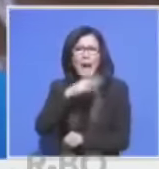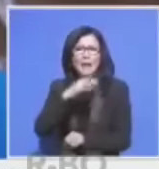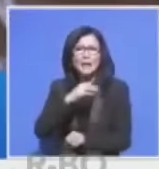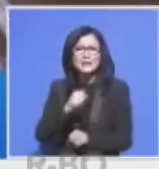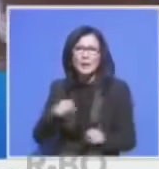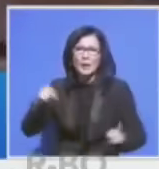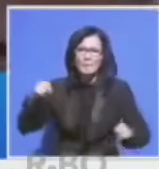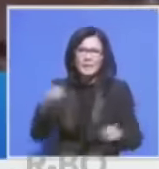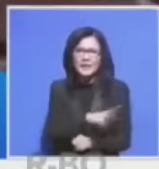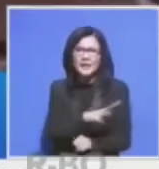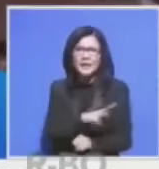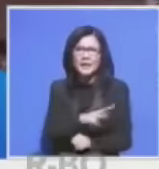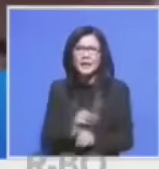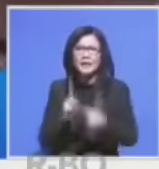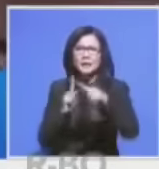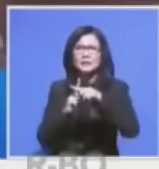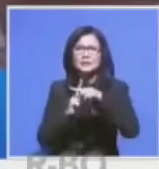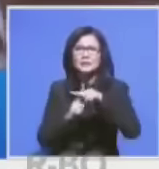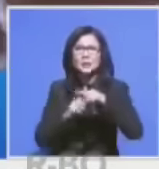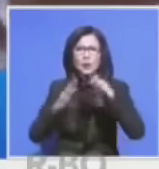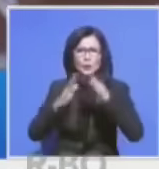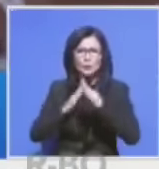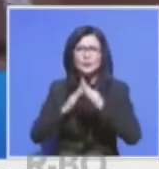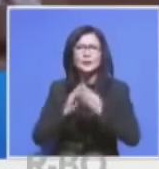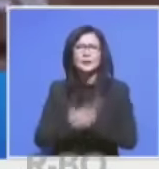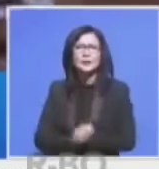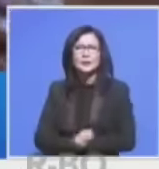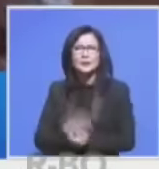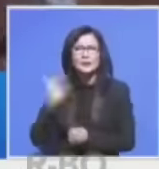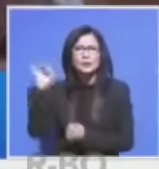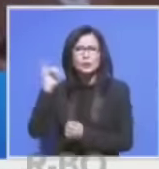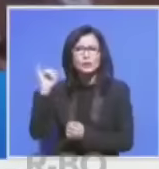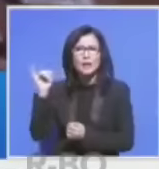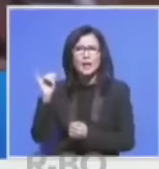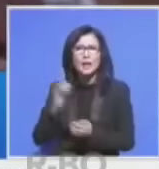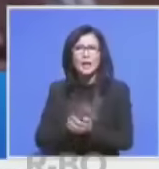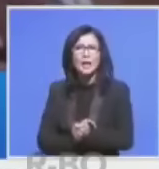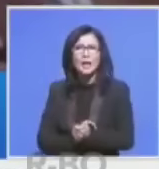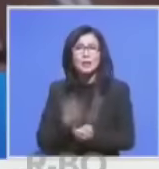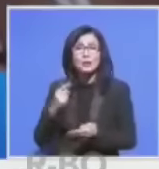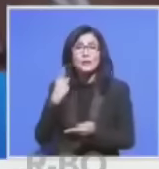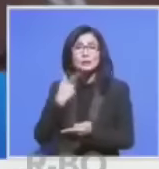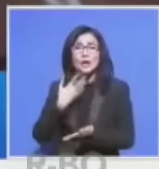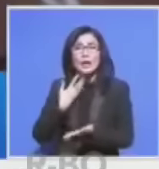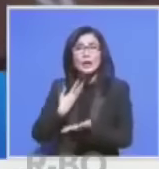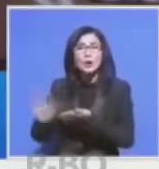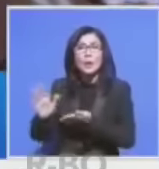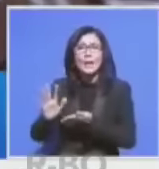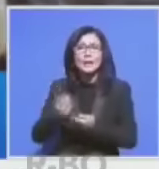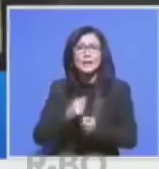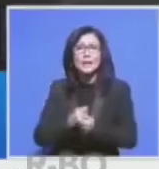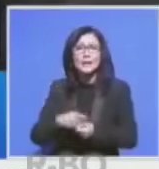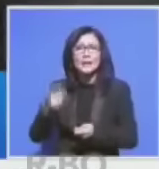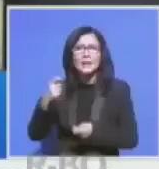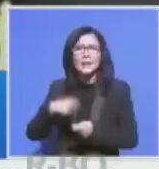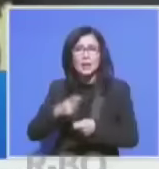Yogyakarta. Pihak pesantren menyebut kalau pelaku sudah dikeluarkan karena kerap mempelajari ajaran radikal.